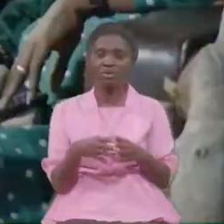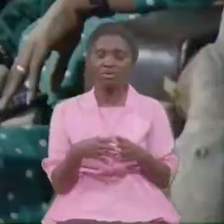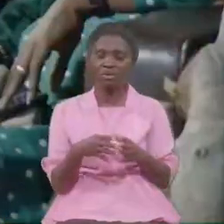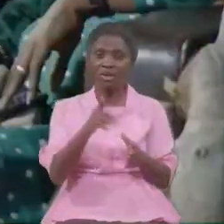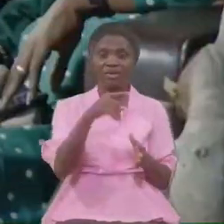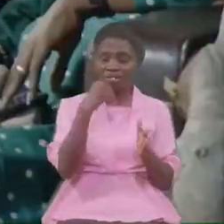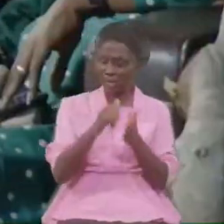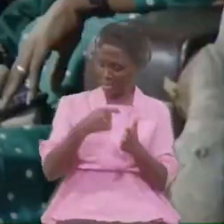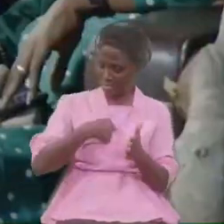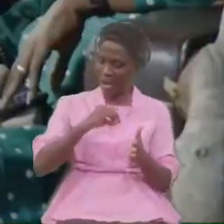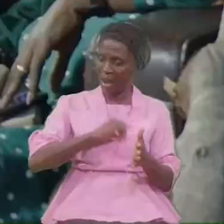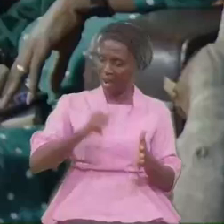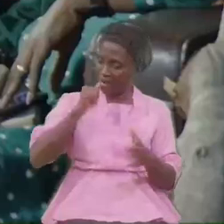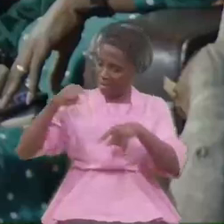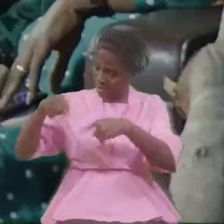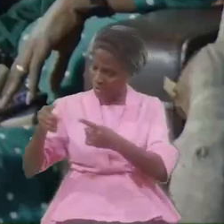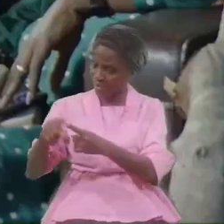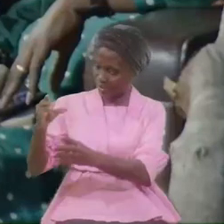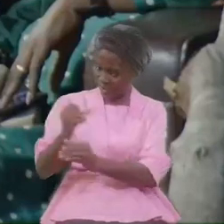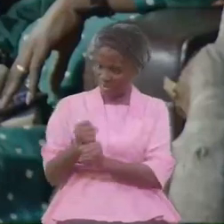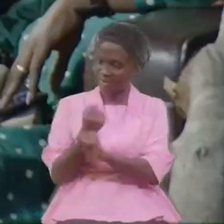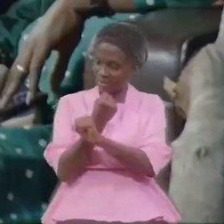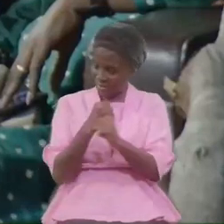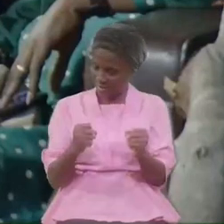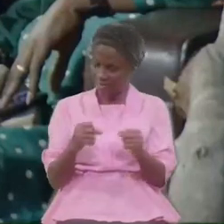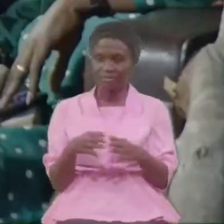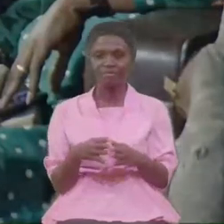Que je vais pour le salut.